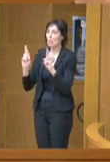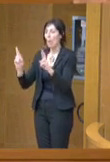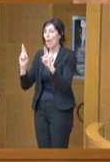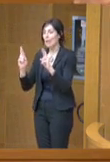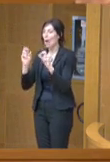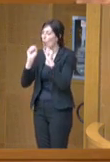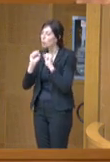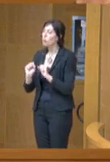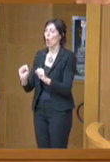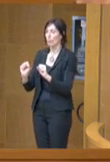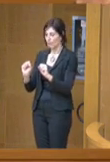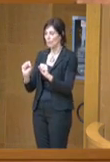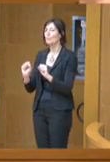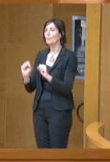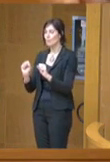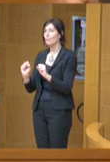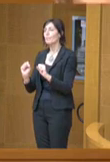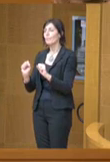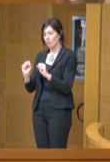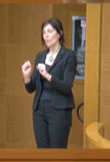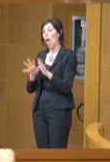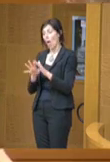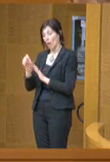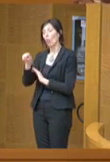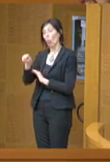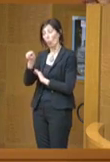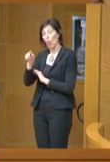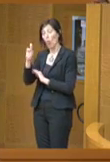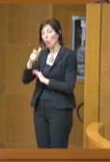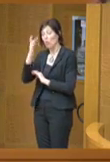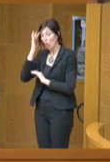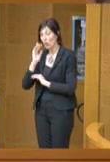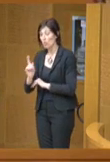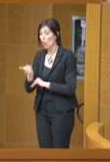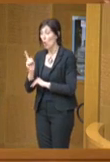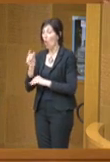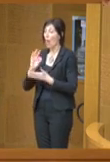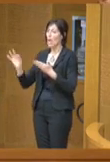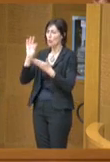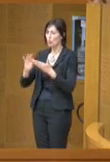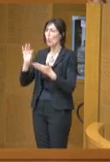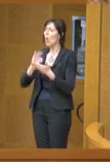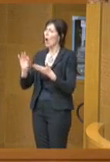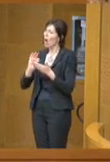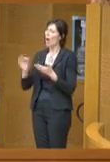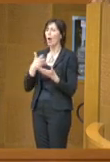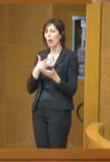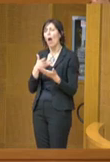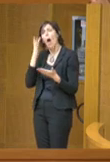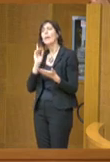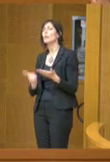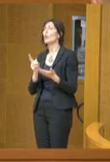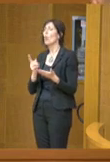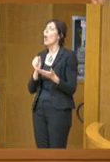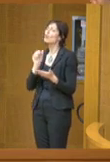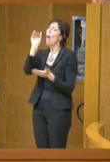un recupero da questo punto di vista, perché si rischia che le scuole facciano dei piccoli depositi, dei piccoli